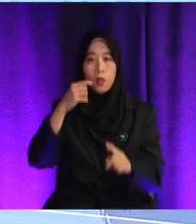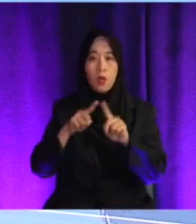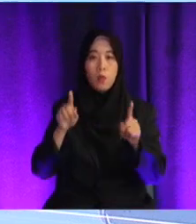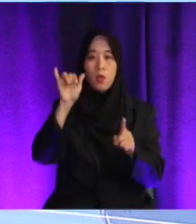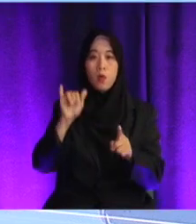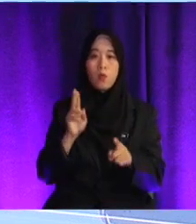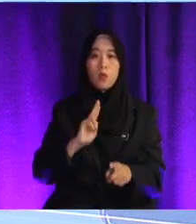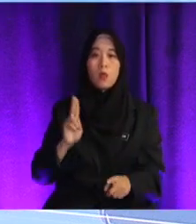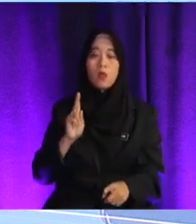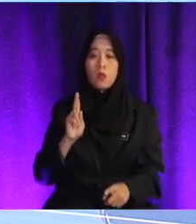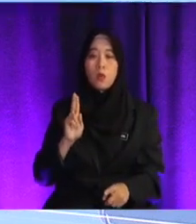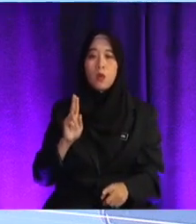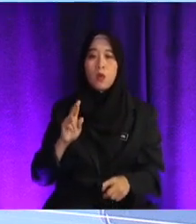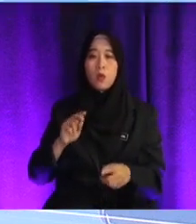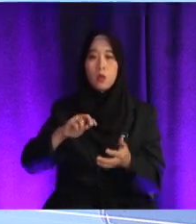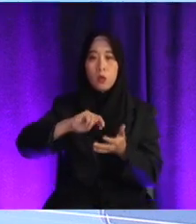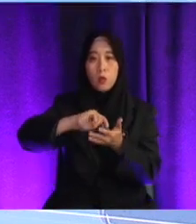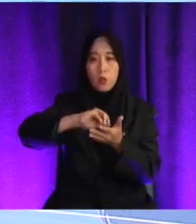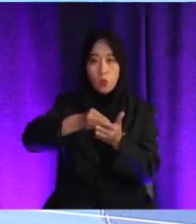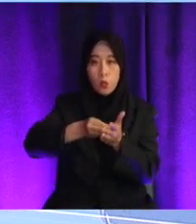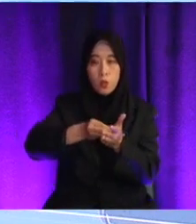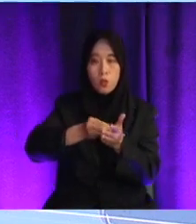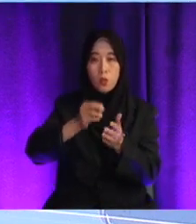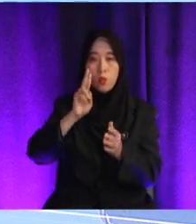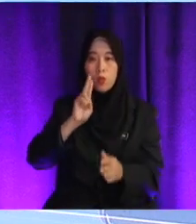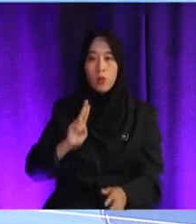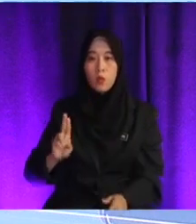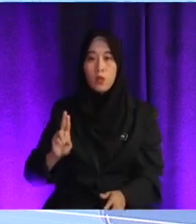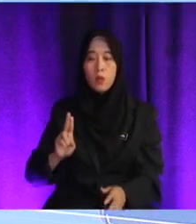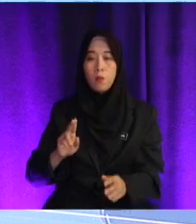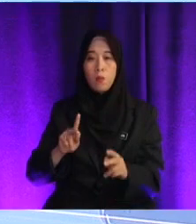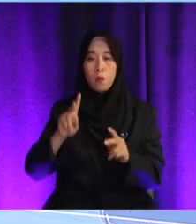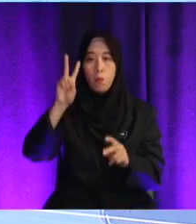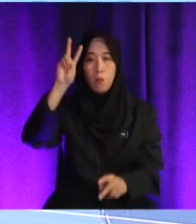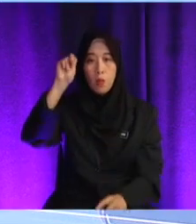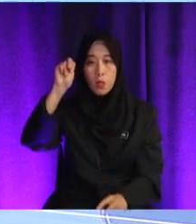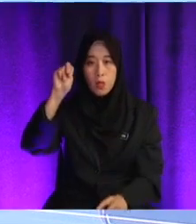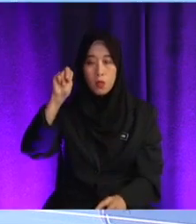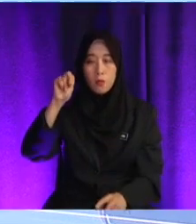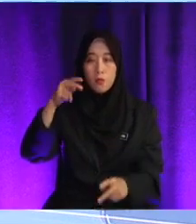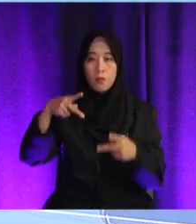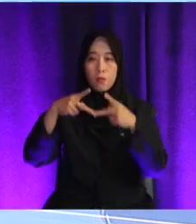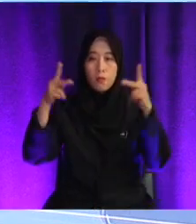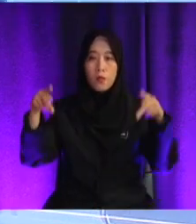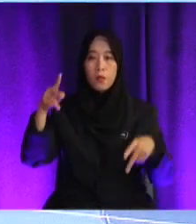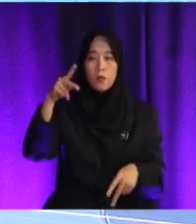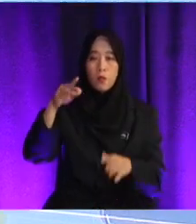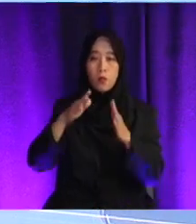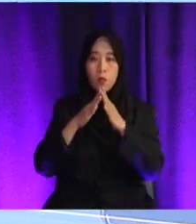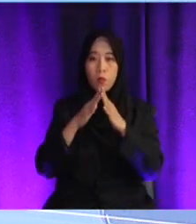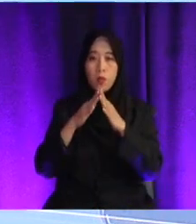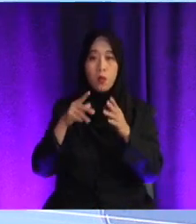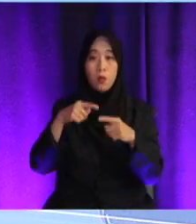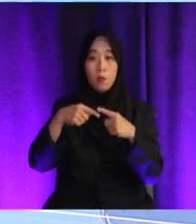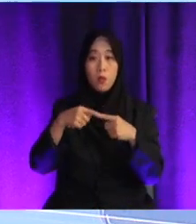utama tu switch utama dia biar pasang dia on je kan. Selalu kan kebanyakan kita banyak buat macam tu dekat rumah kan. Bila keluar kita lupa